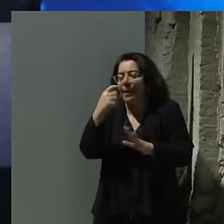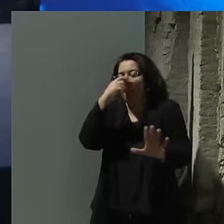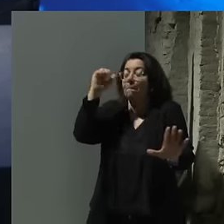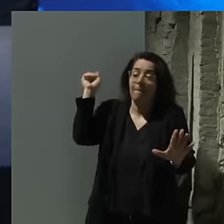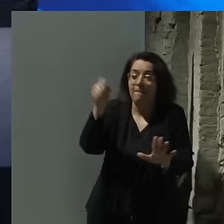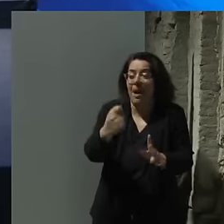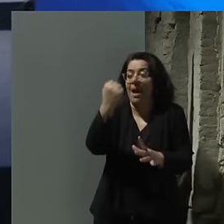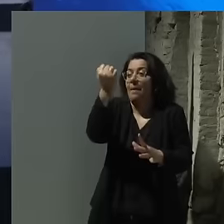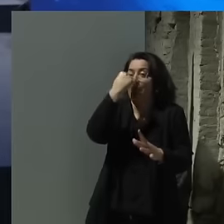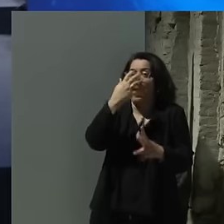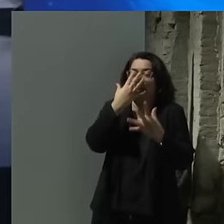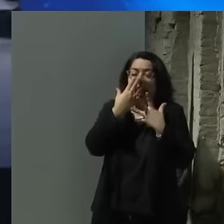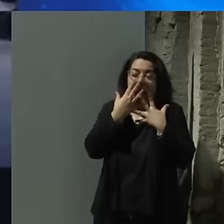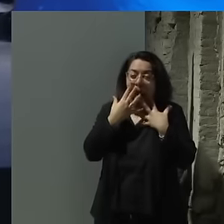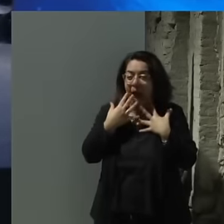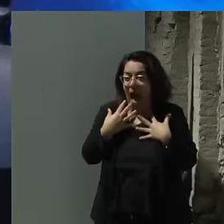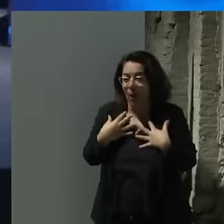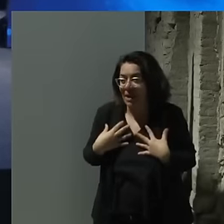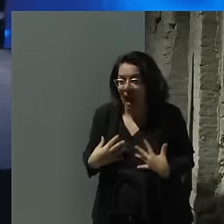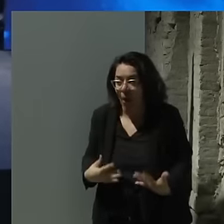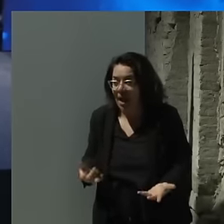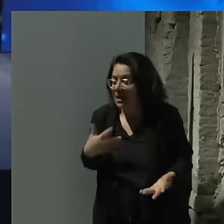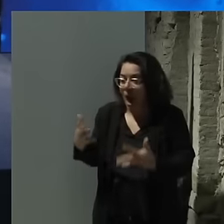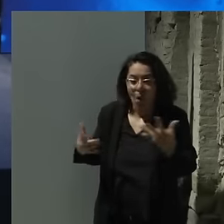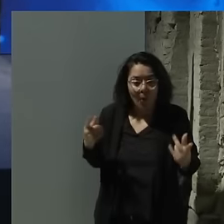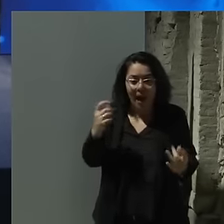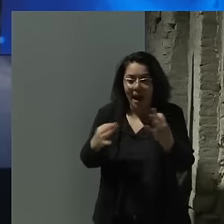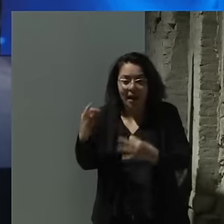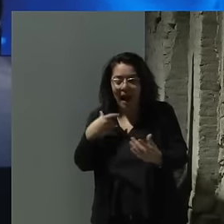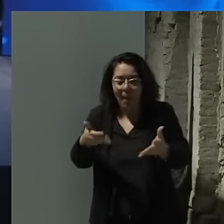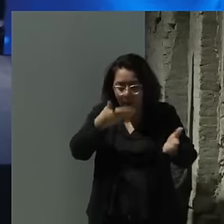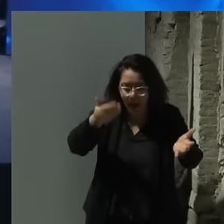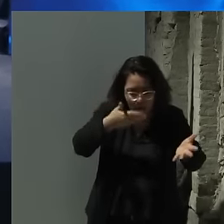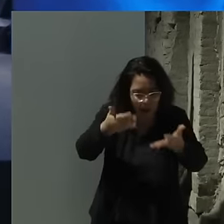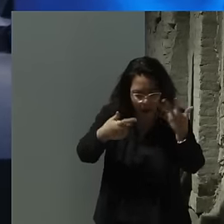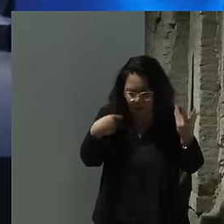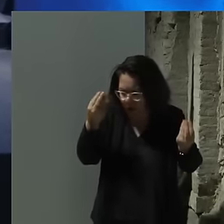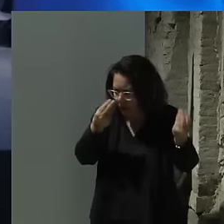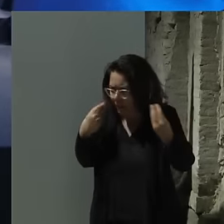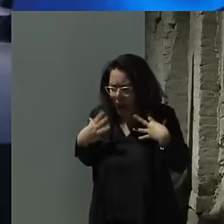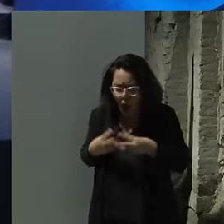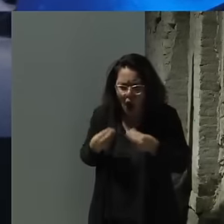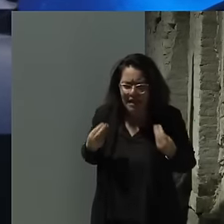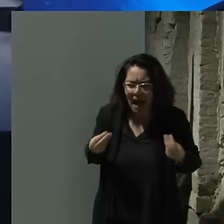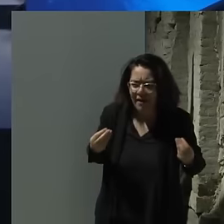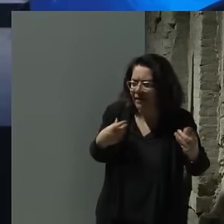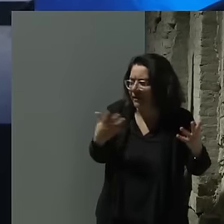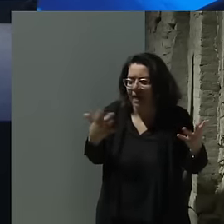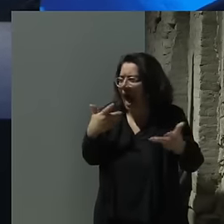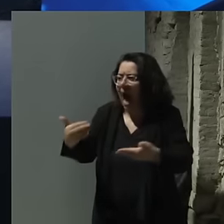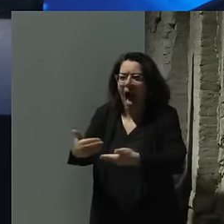pieno di sangue, il cane pieno di sangue. E mentre mi asciugavo il sangue in bagno mi chiedevo: ma cosa sto facendo? Ho chiesto aiuto, mi